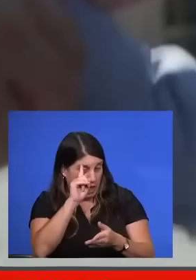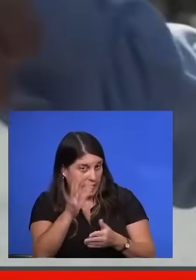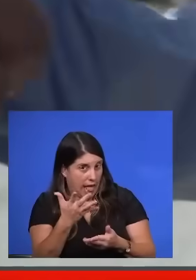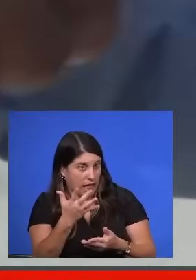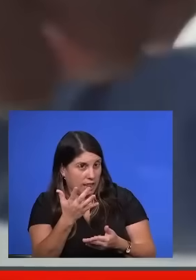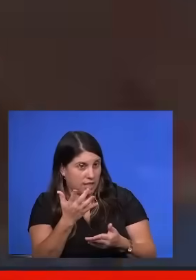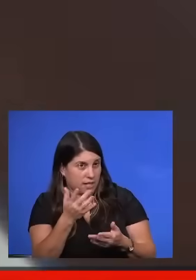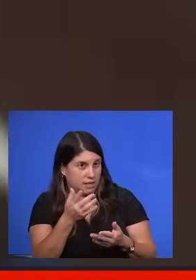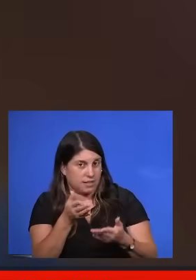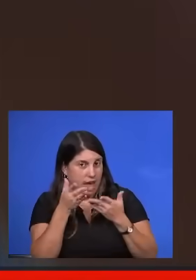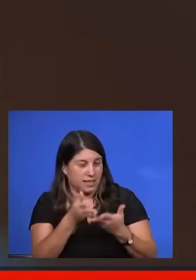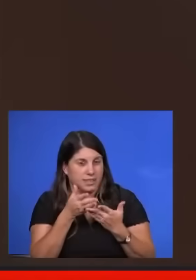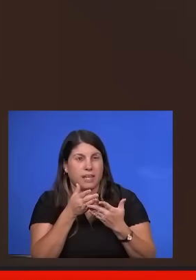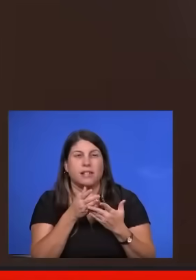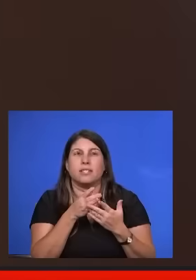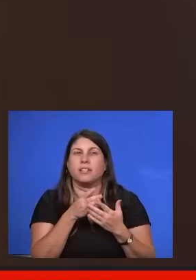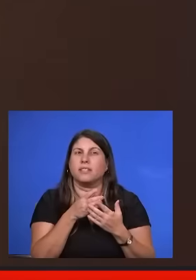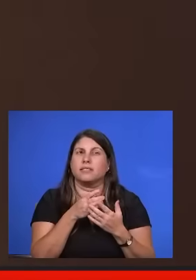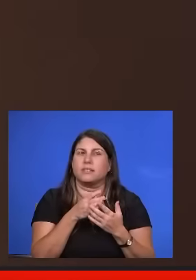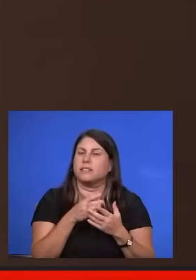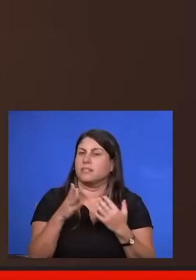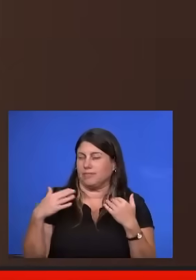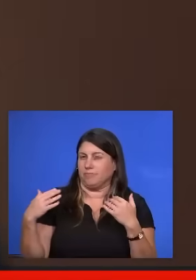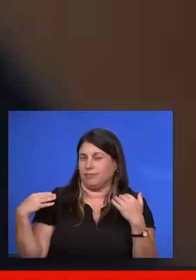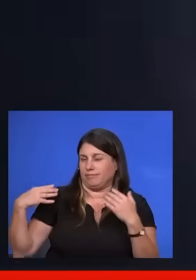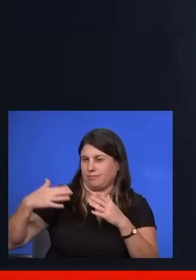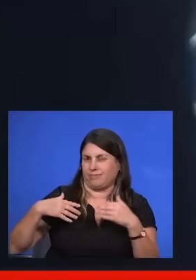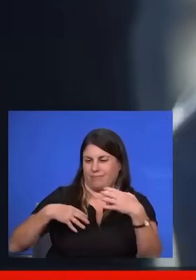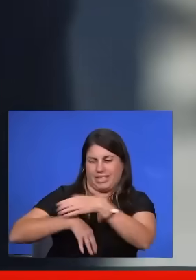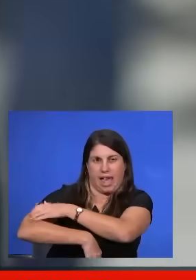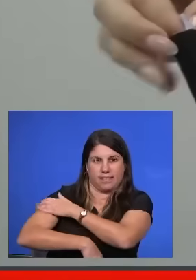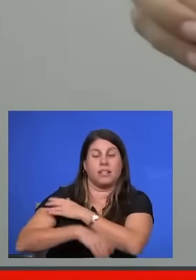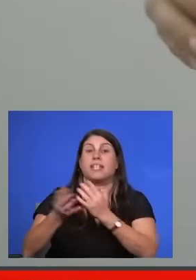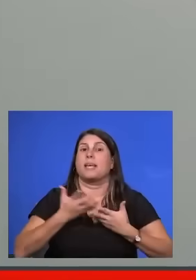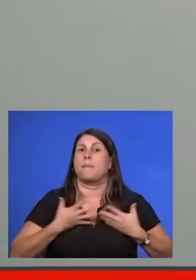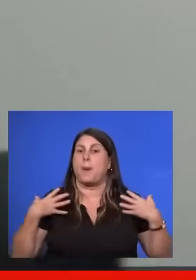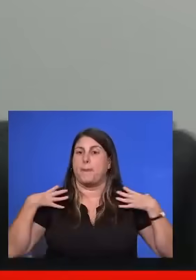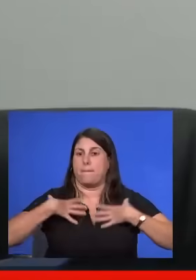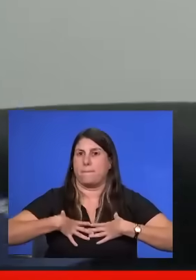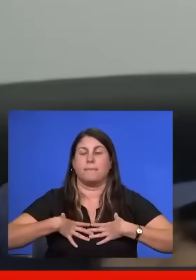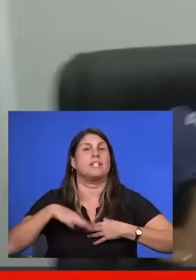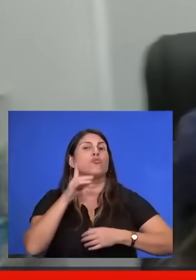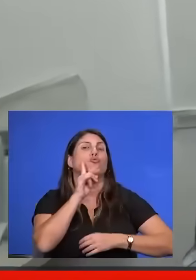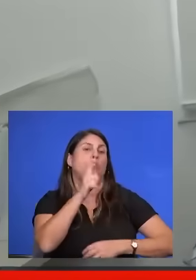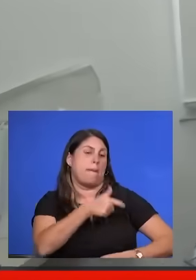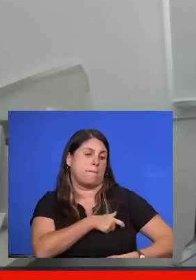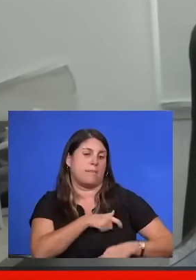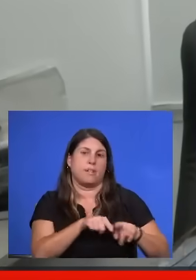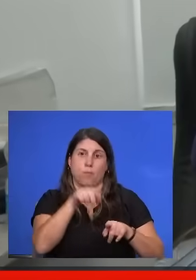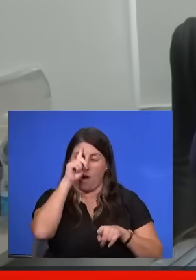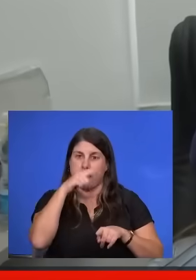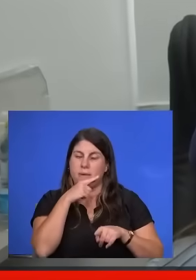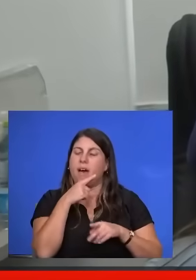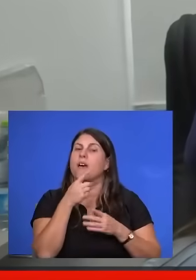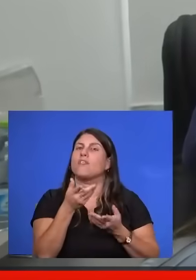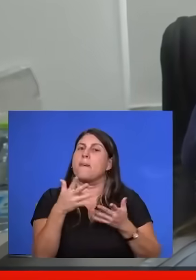יד. שימו עוד יד ואז נקפל. הם קיבלו מדים ותגי שם כמו של אבא, ובמעמד מרגש שהעניק להם מפקד